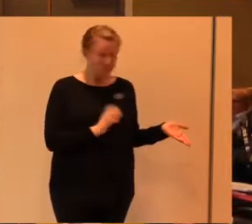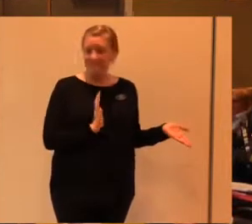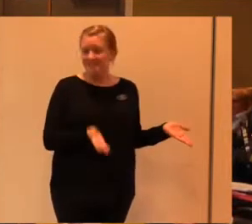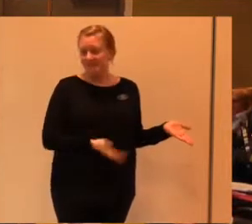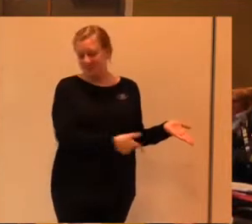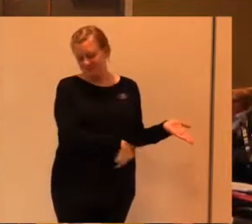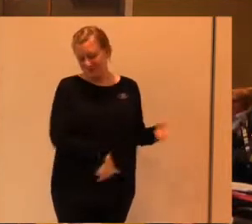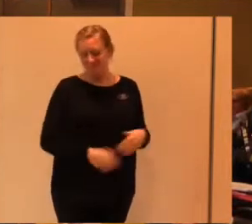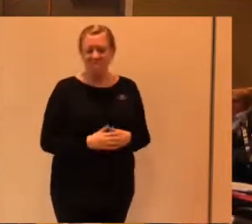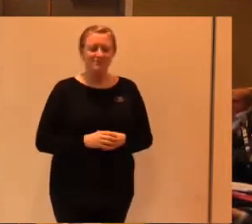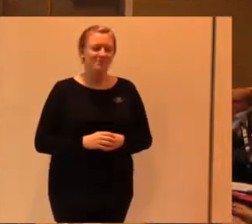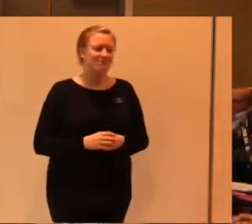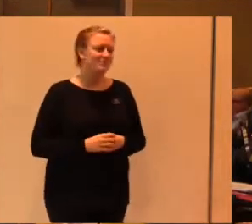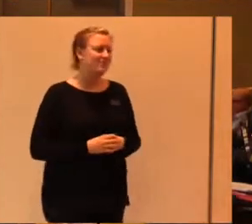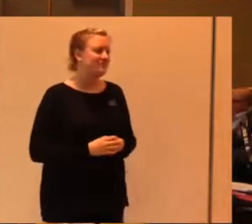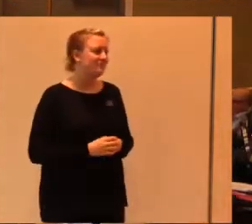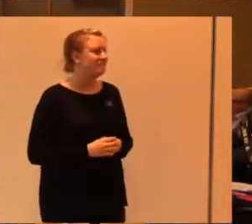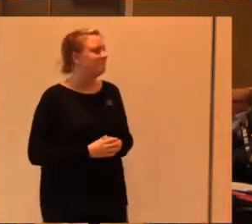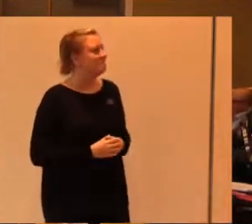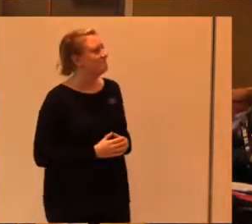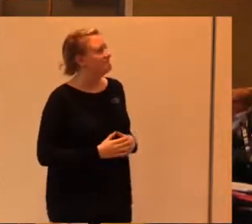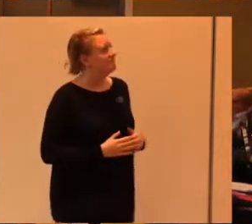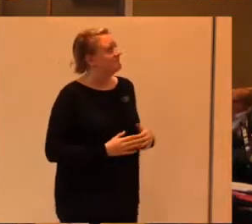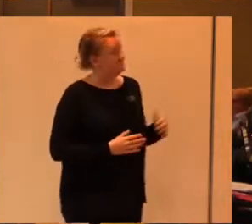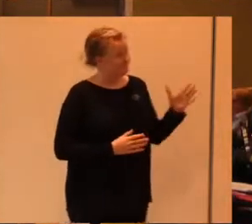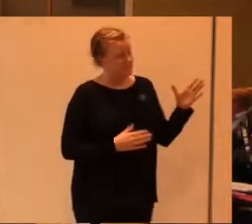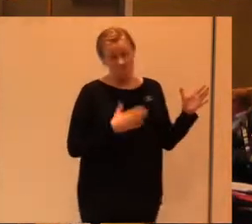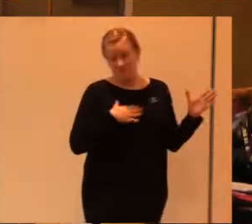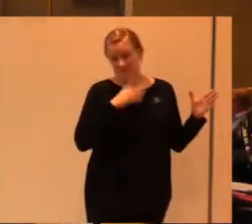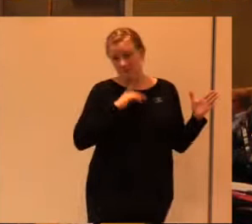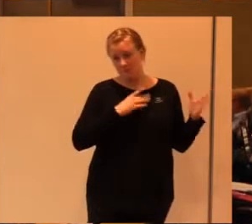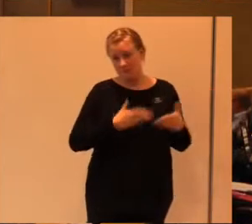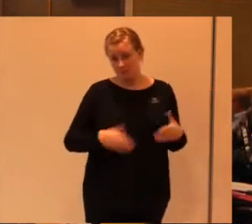Det jag har gjort i den här lilla presentationen.